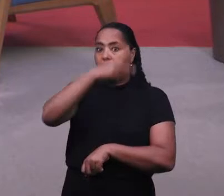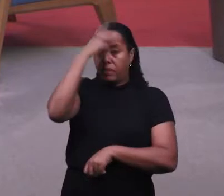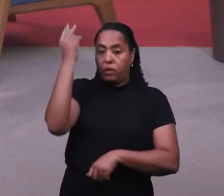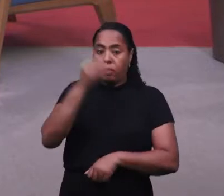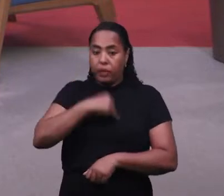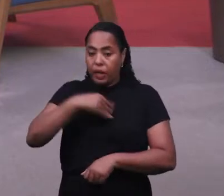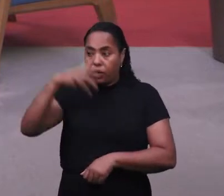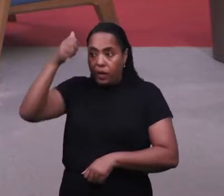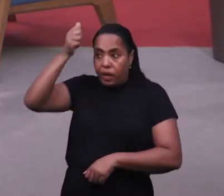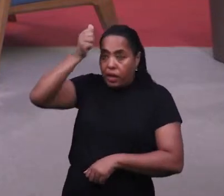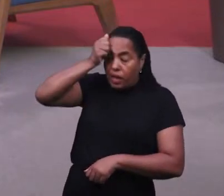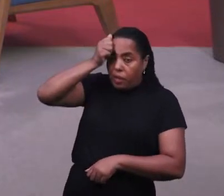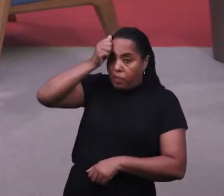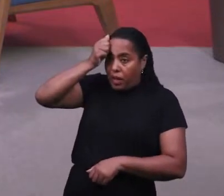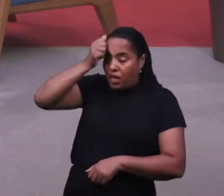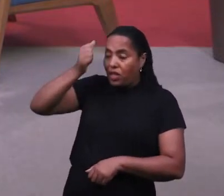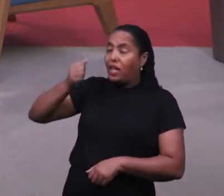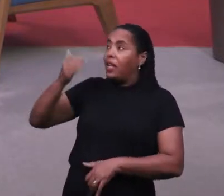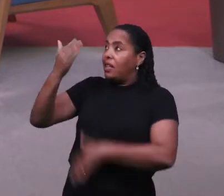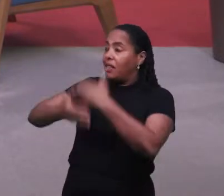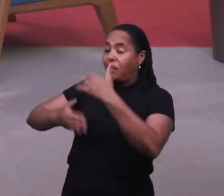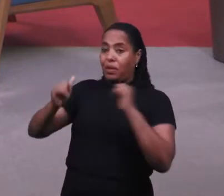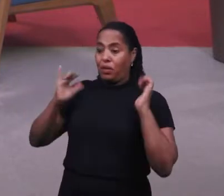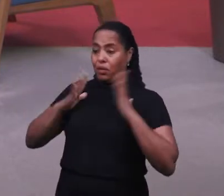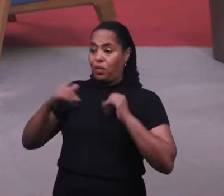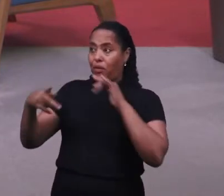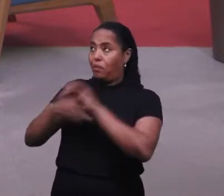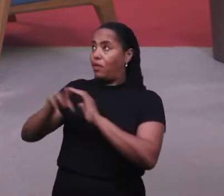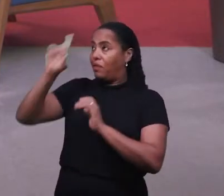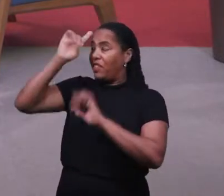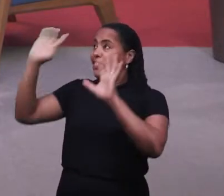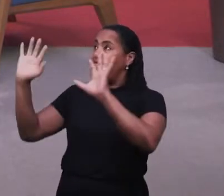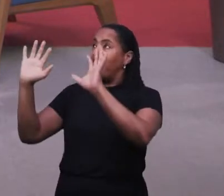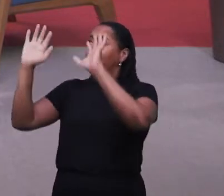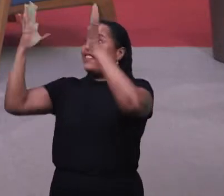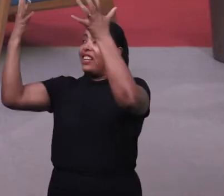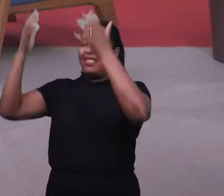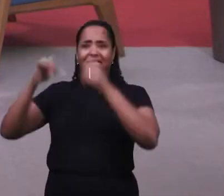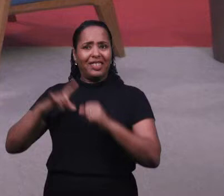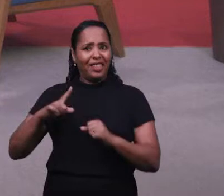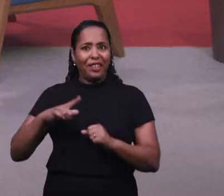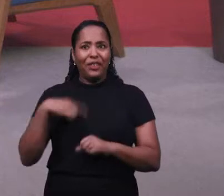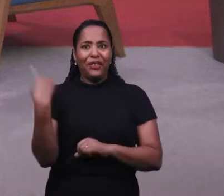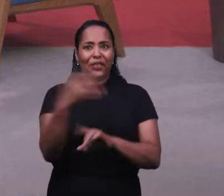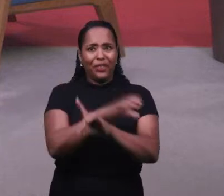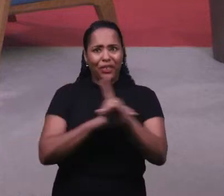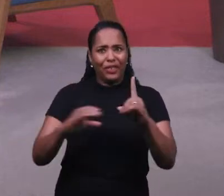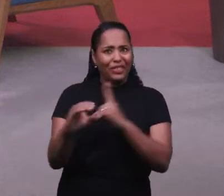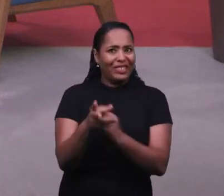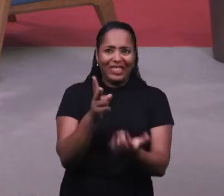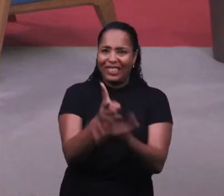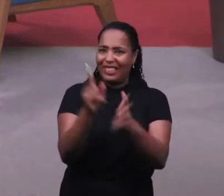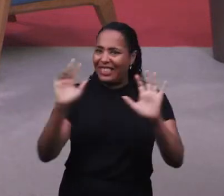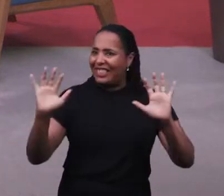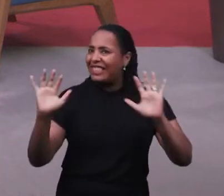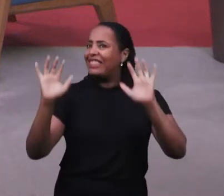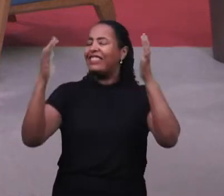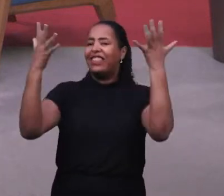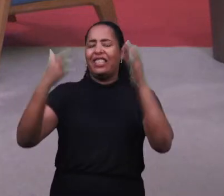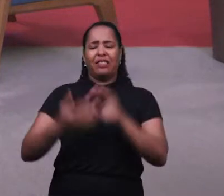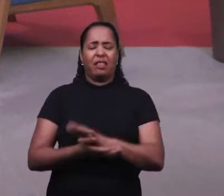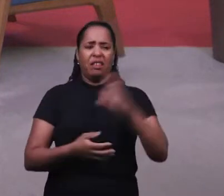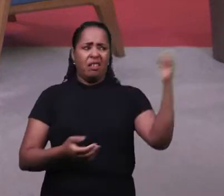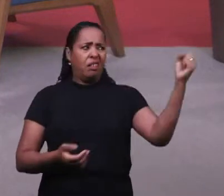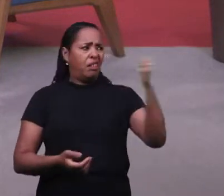se répand, la parole dit que devant les anges de Dieu, il y a une fête, il y a une grande joie. Nos cultes, ils sont toujours